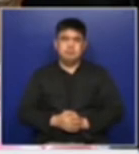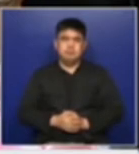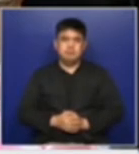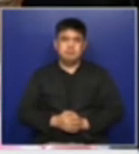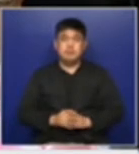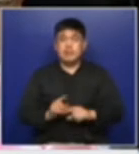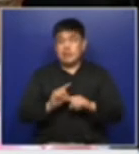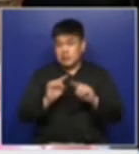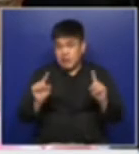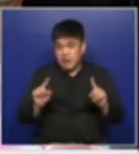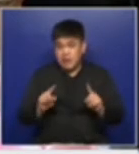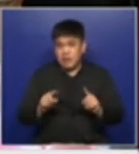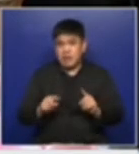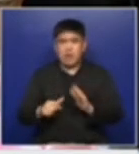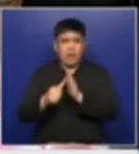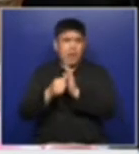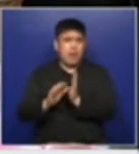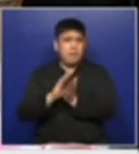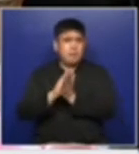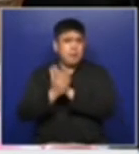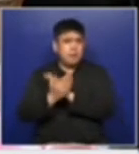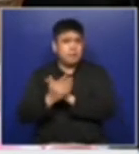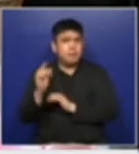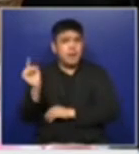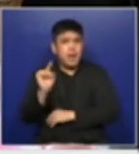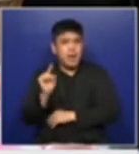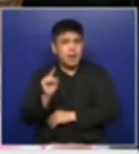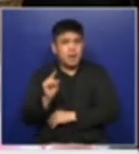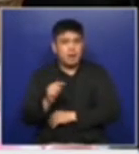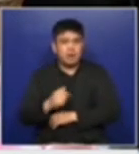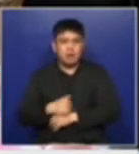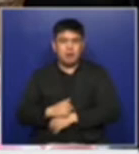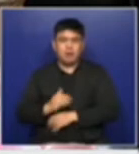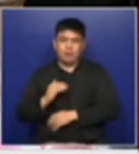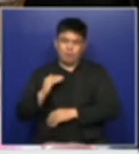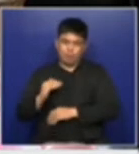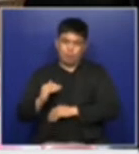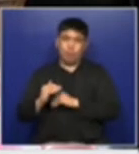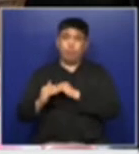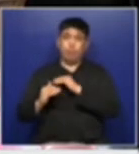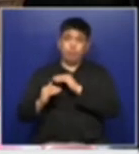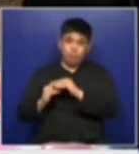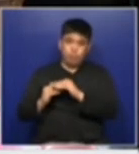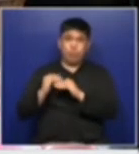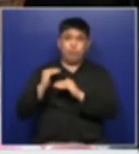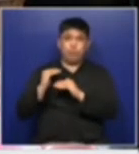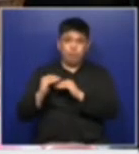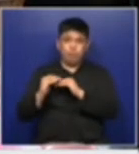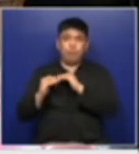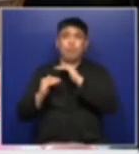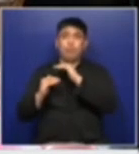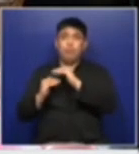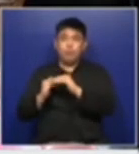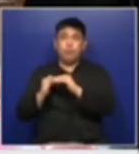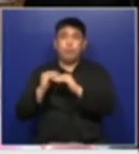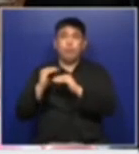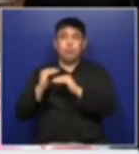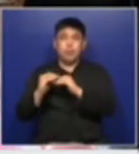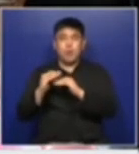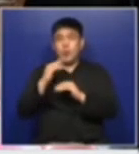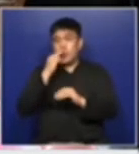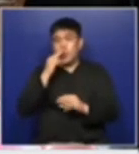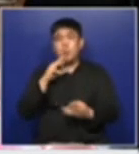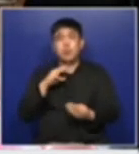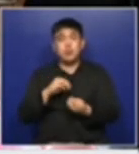แต่ลักษณะการเปลี่ยนแปลงนั้นมันเป็นลักษณะค่อยเป็นค่อยๆไปเป็นการปรับปรุงให้เหมาะสม